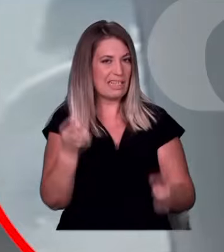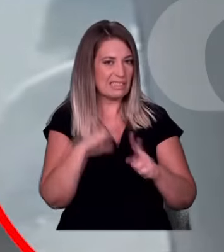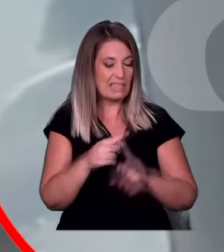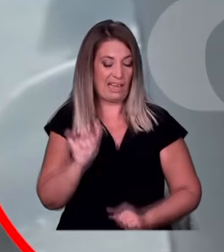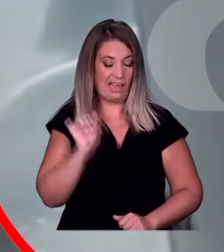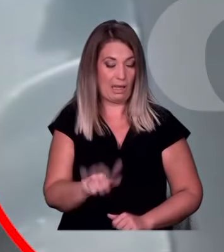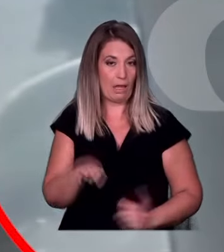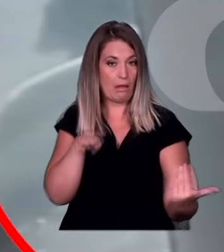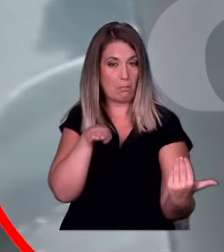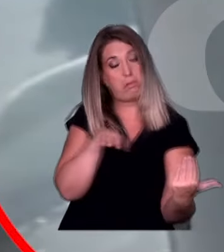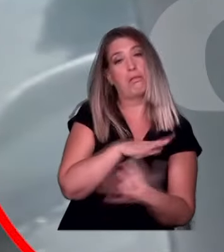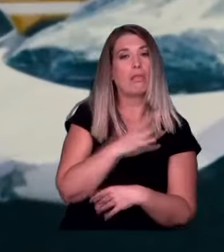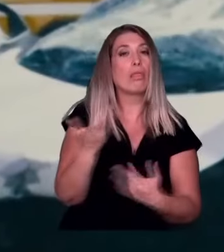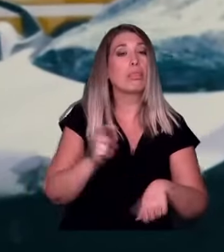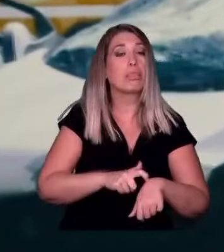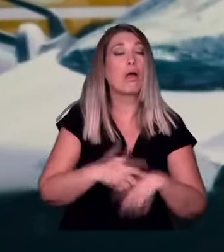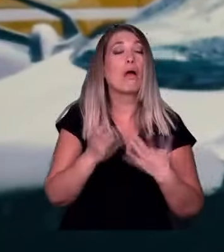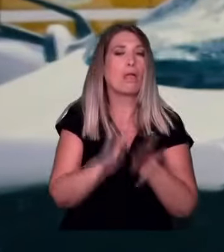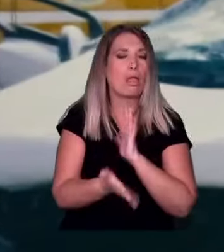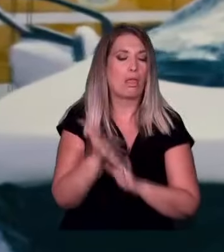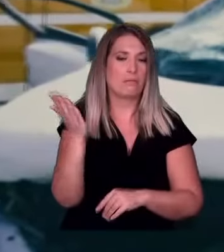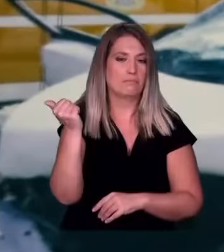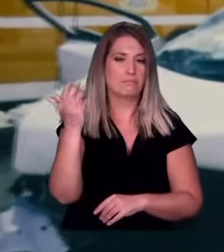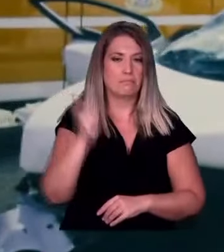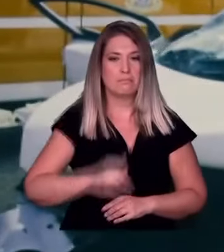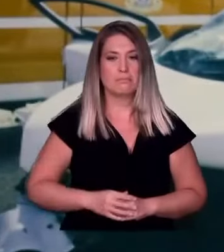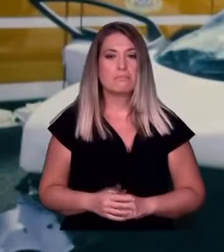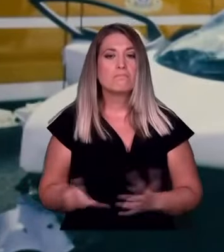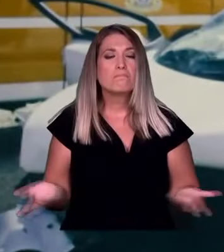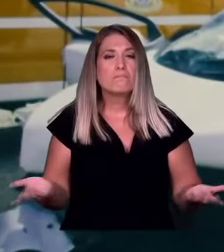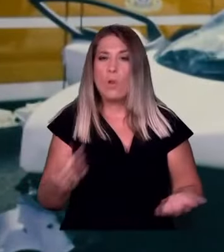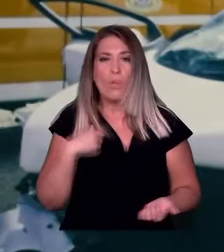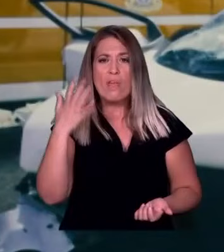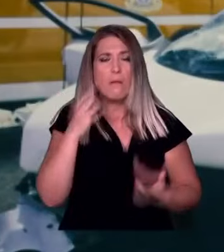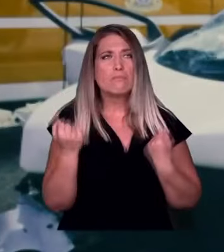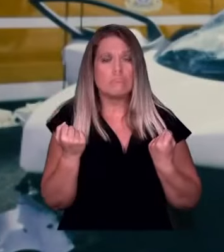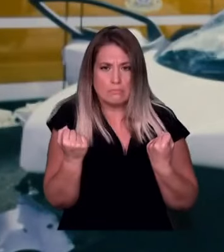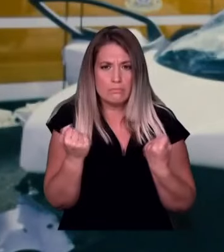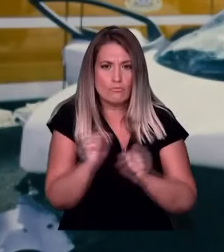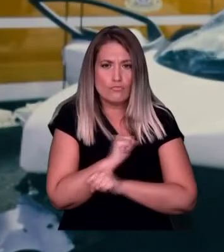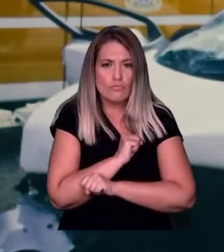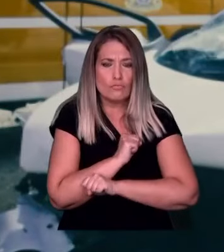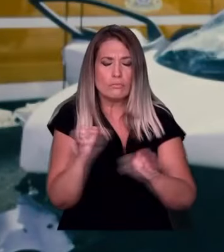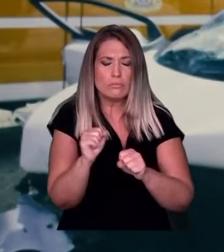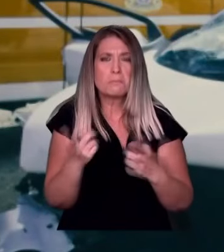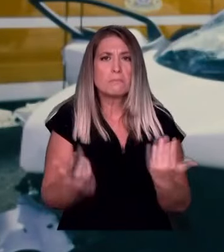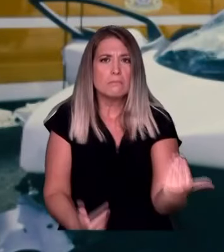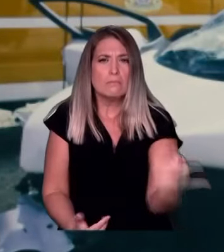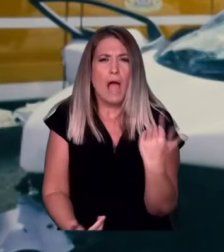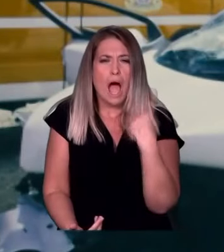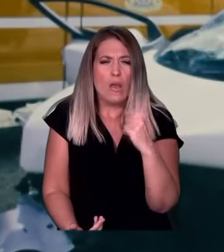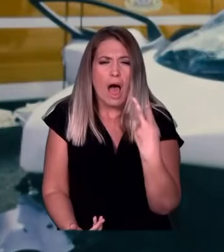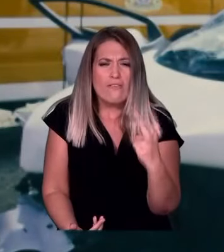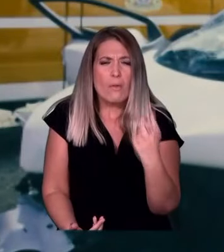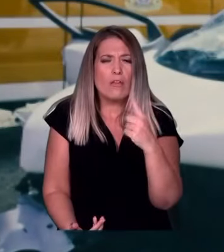ήταν αδύνατο να αποτρέψει το δυστύχημα. Δεν θυμάμαι αν πάτησα φρένο, δεν τίποτα. Δεν θυμάμαι κάτι τέτοιο. Πήγαινε 170-160 χιλιόμετρα και δεν έχασε